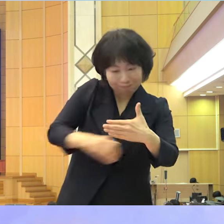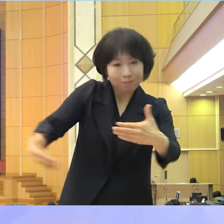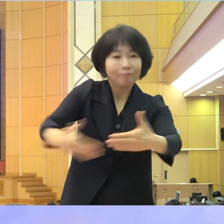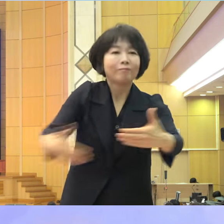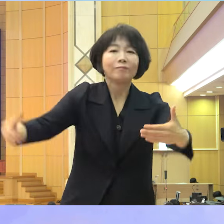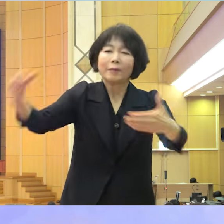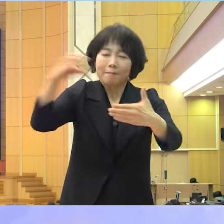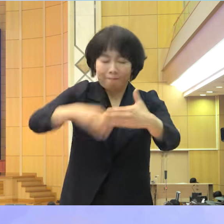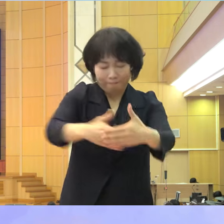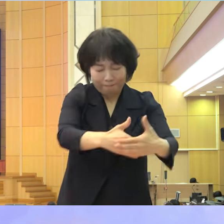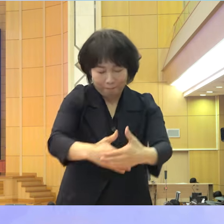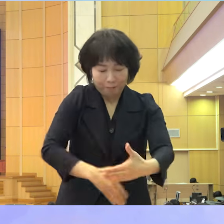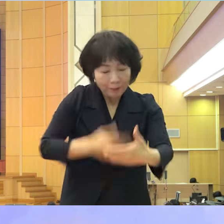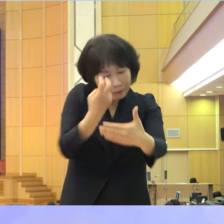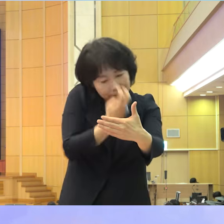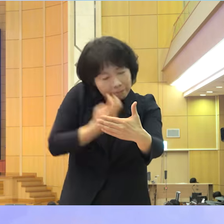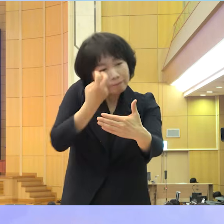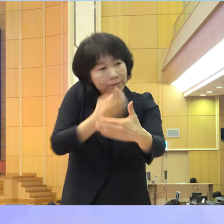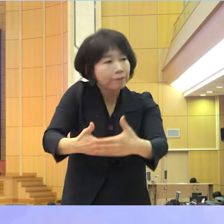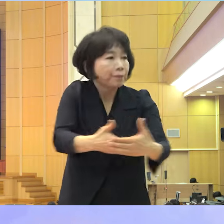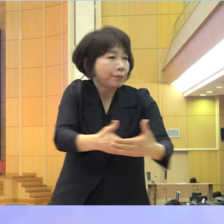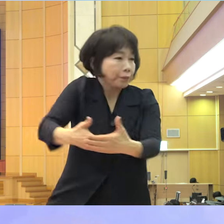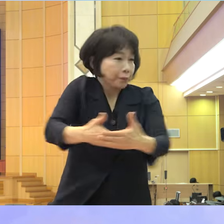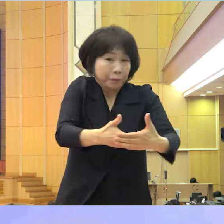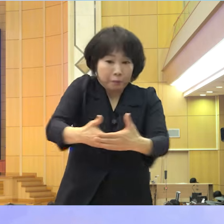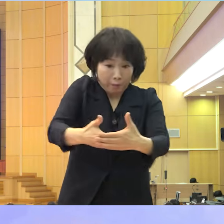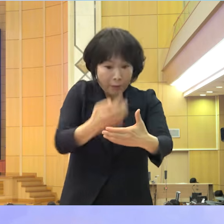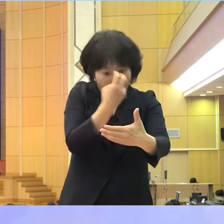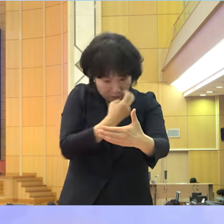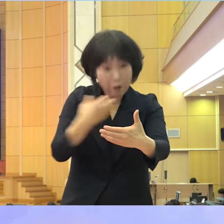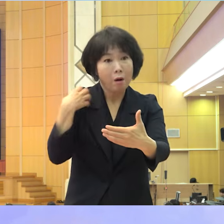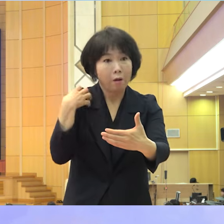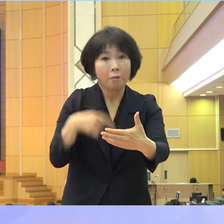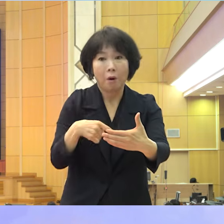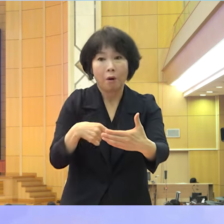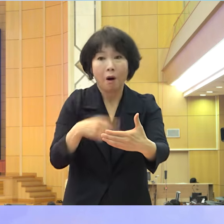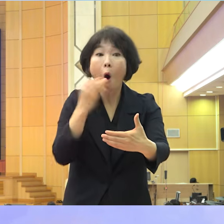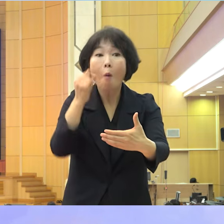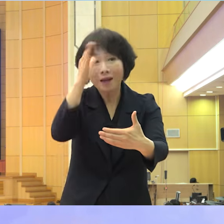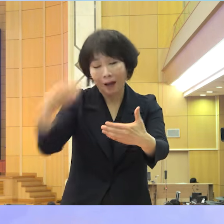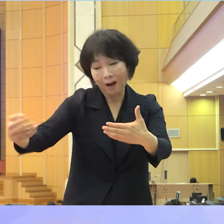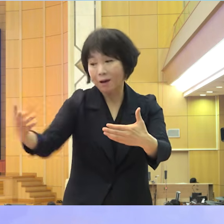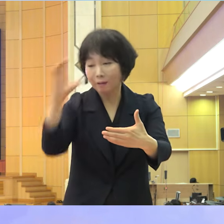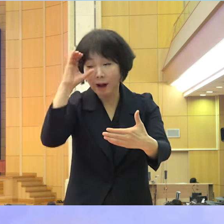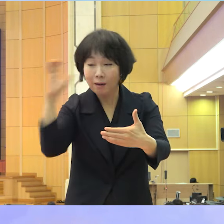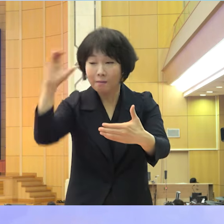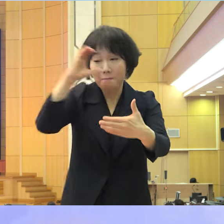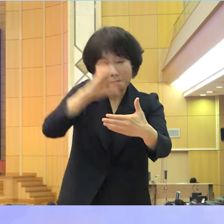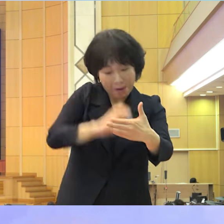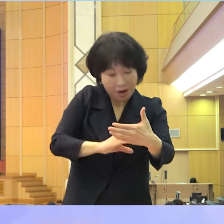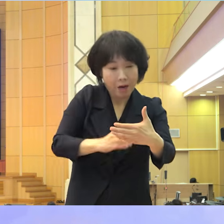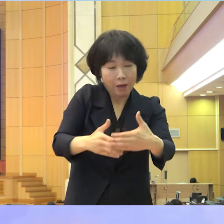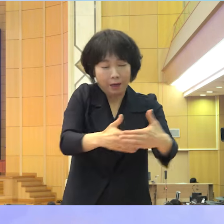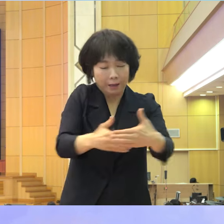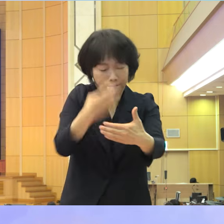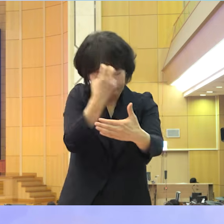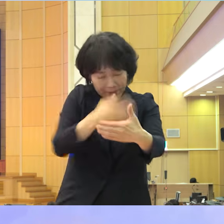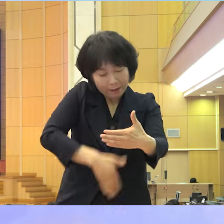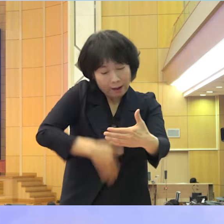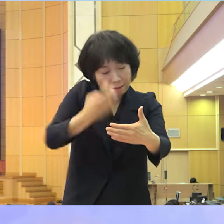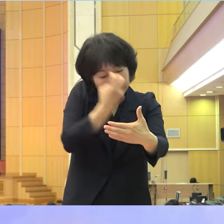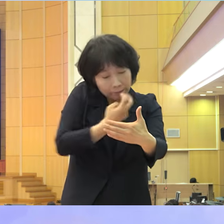암탉이 알을 낳았을 뿐 아니라 다시 달걀이 암탉 품 안에 들어왔을 때, 암탉이 품어줬을